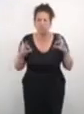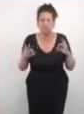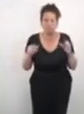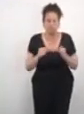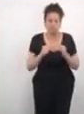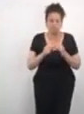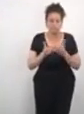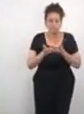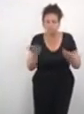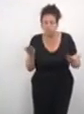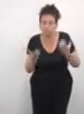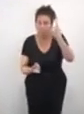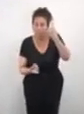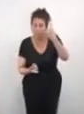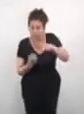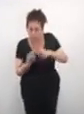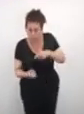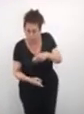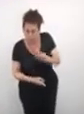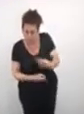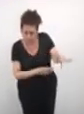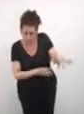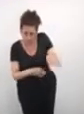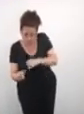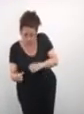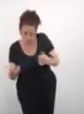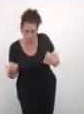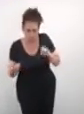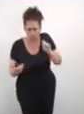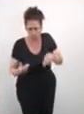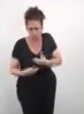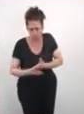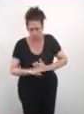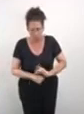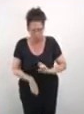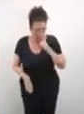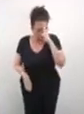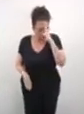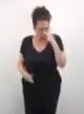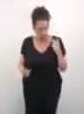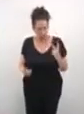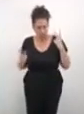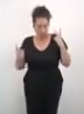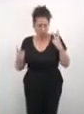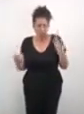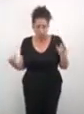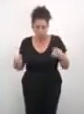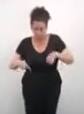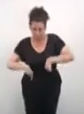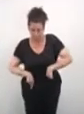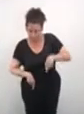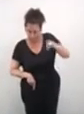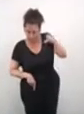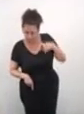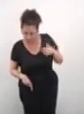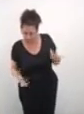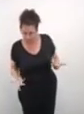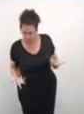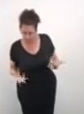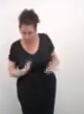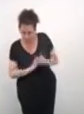sur le recrutement des PM soit à la hauteur des enjeux et c'est une prérogative et obligation de l'État. Donc nous prenons toutes